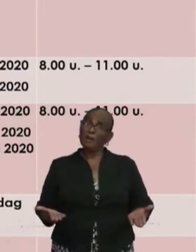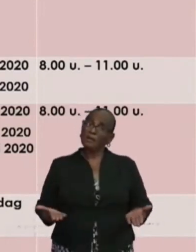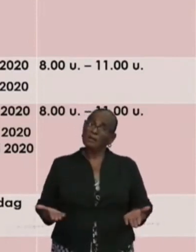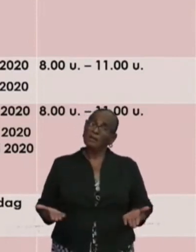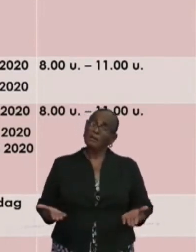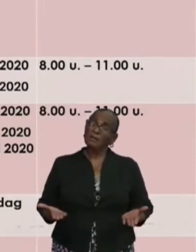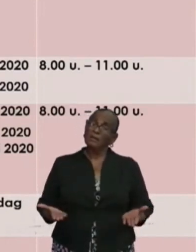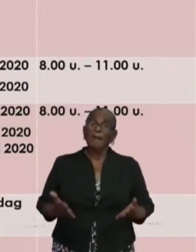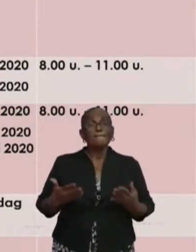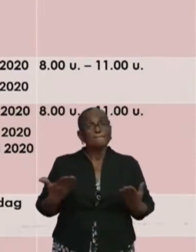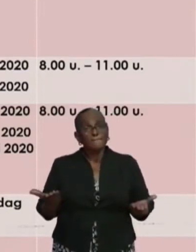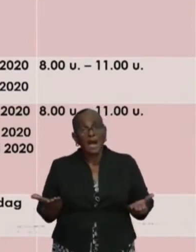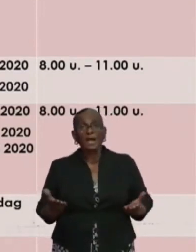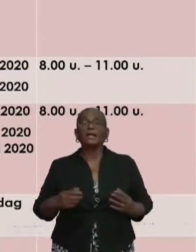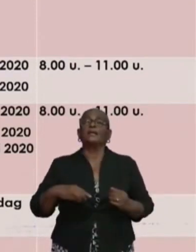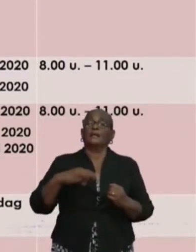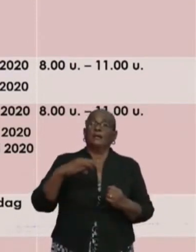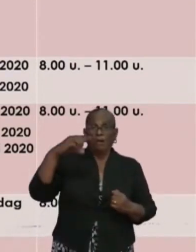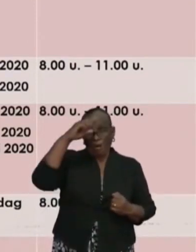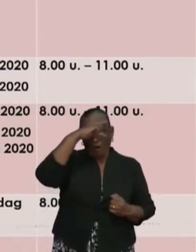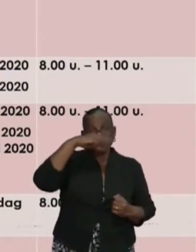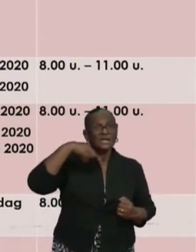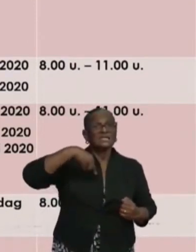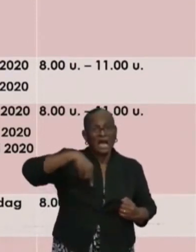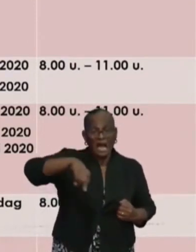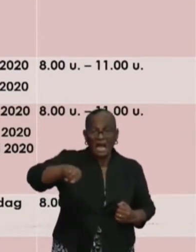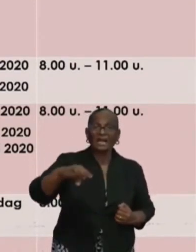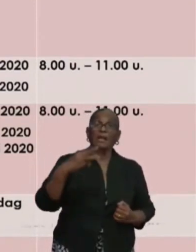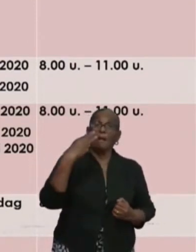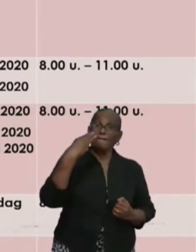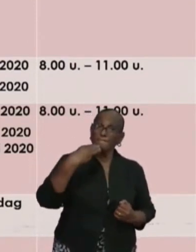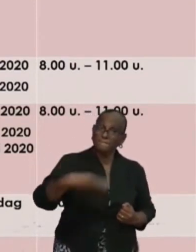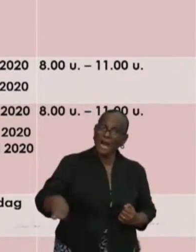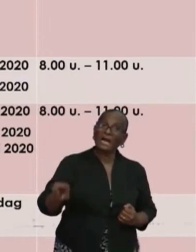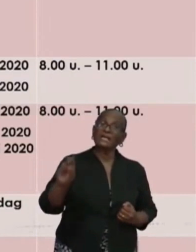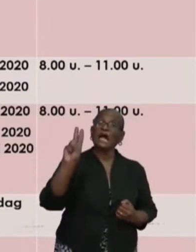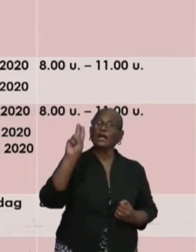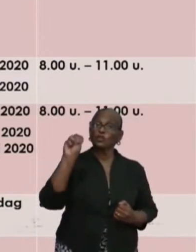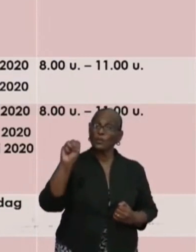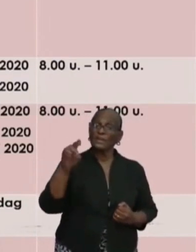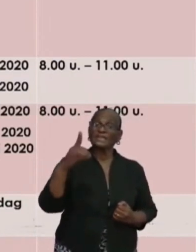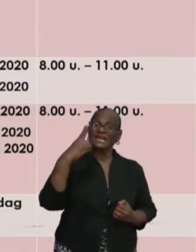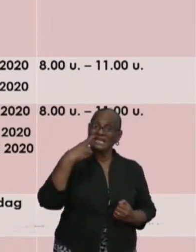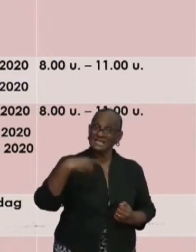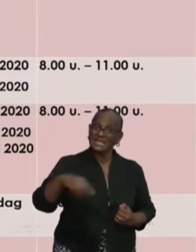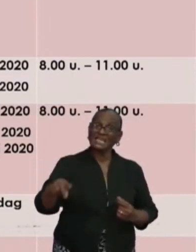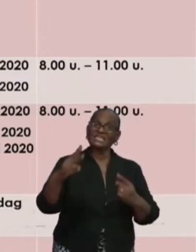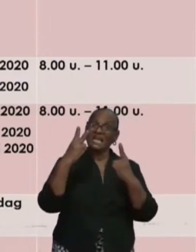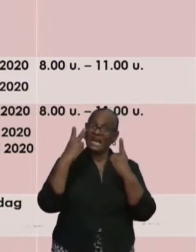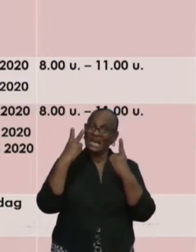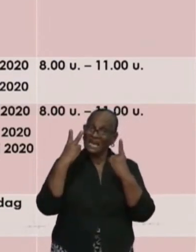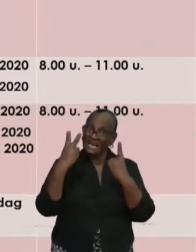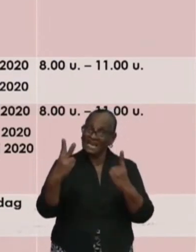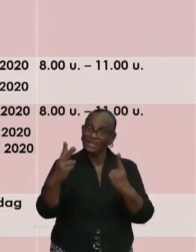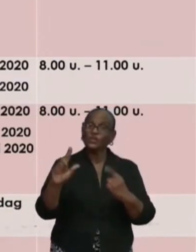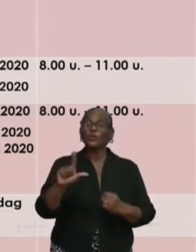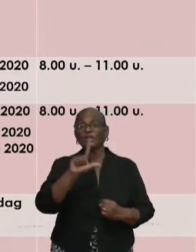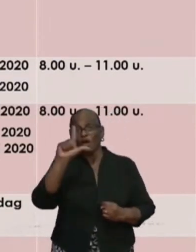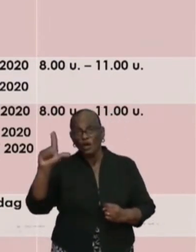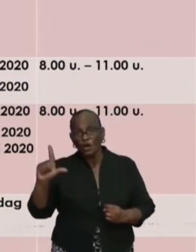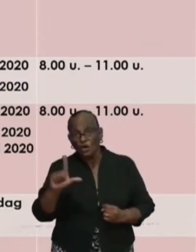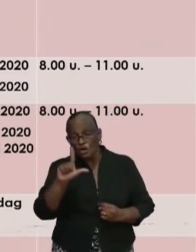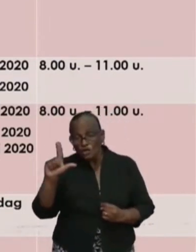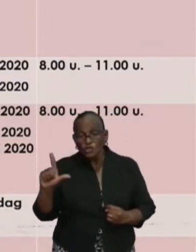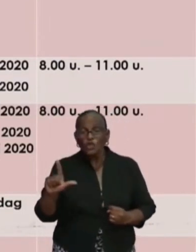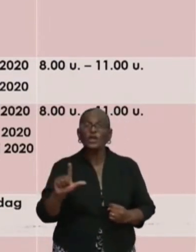dus op maandag 20 juli en op dinsdag 21 juli. Dat geldt dus voor de leerlingen die nu al op